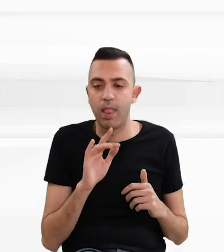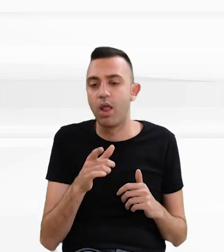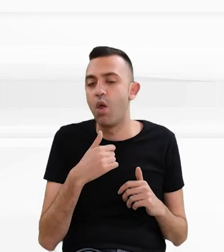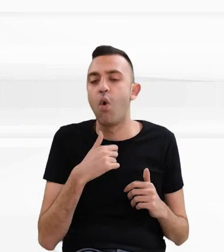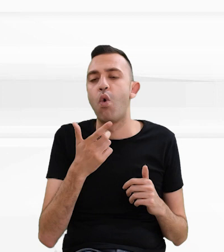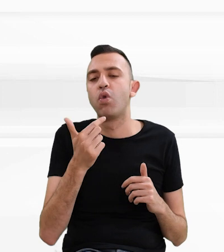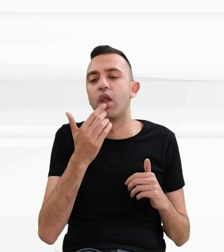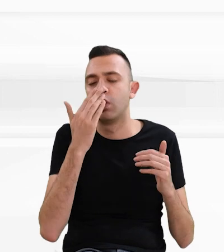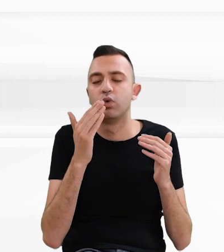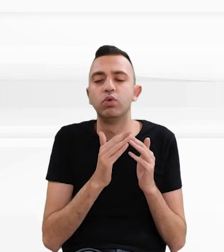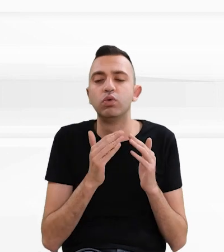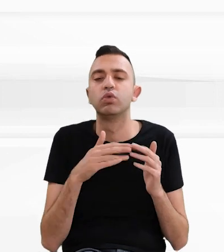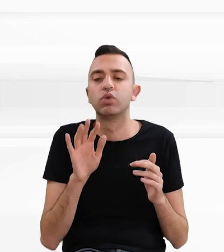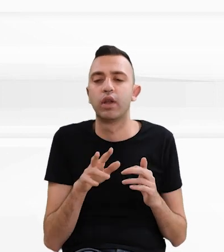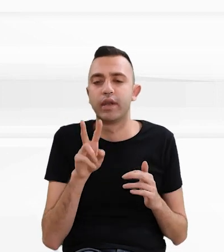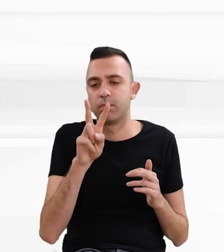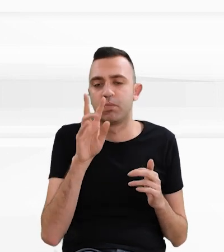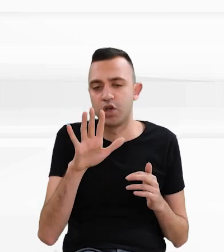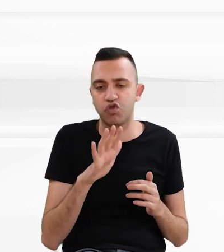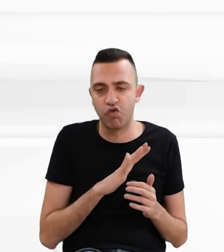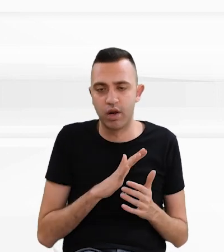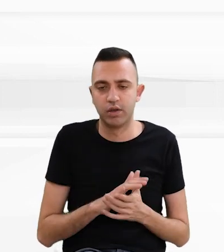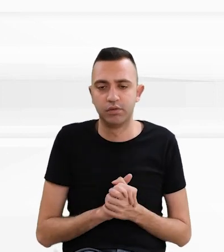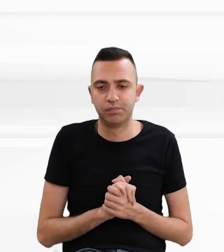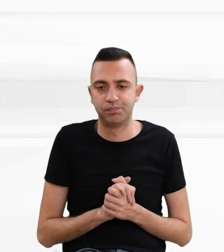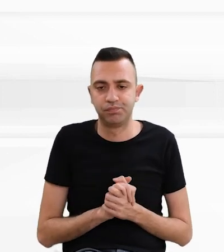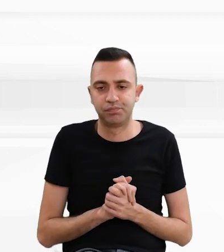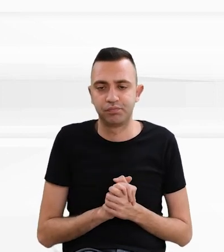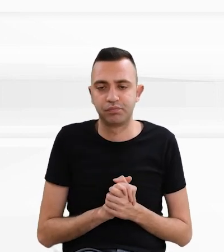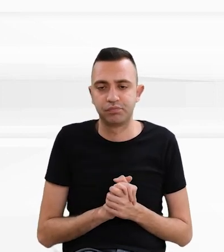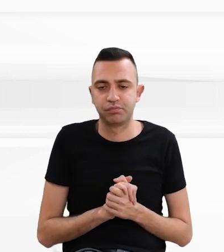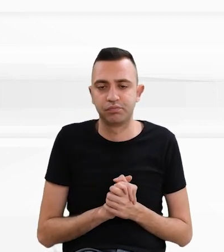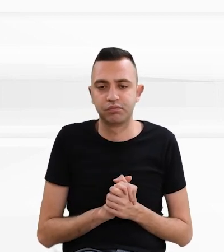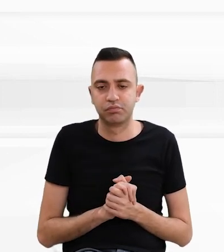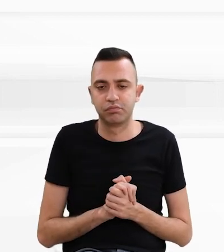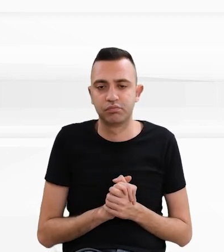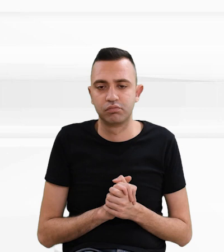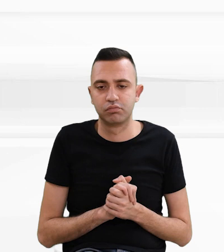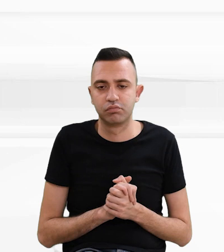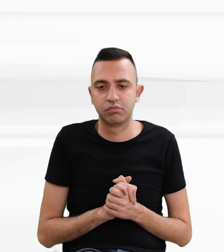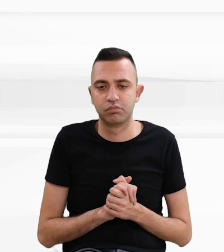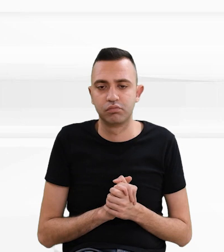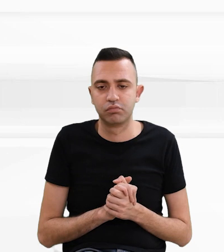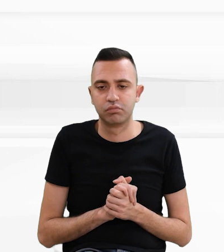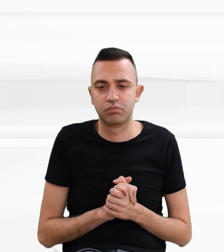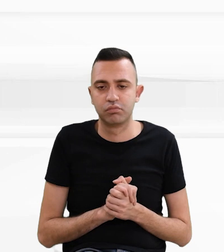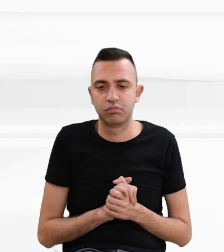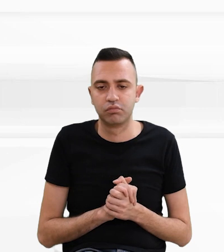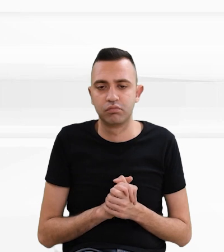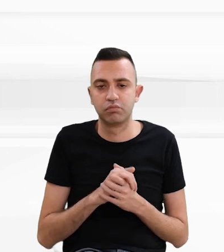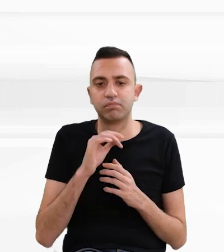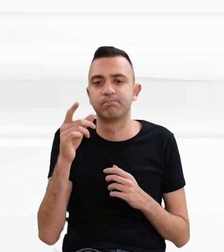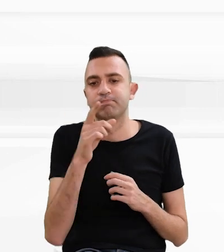halde ben 16 yalamam başka ne var 25 var 25'e bakalım 25 TD buradaki